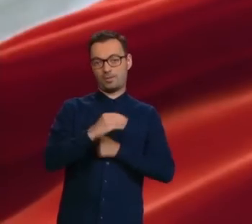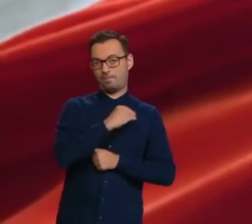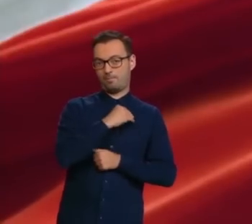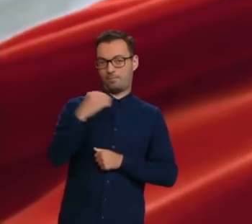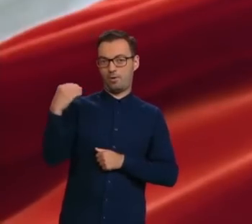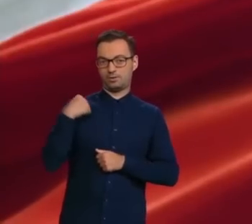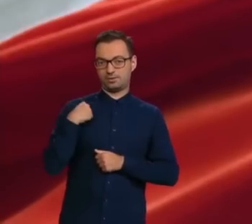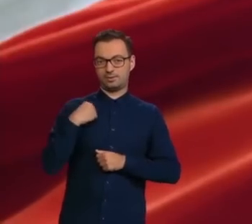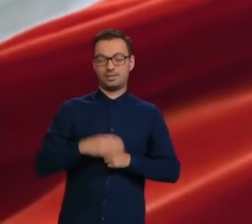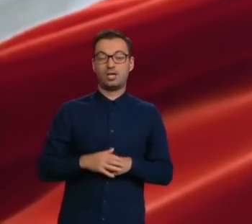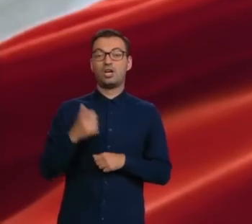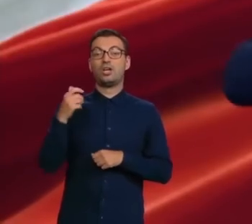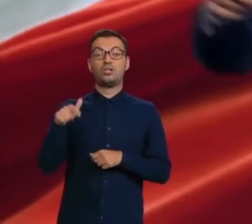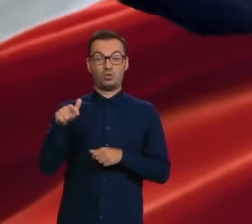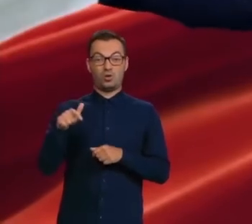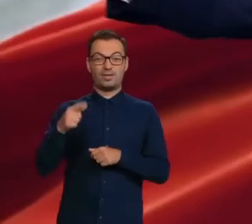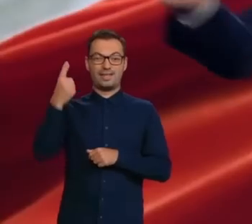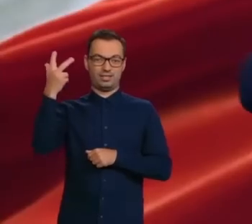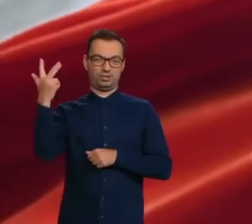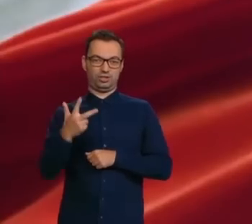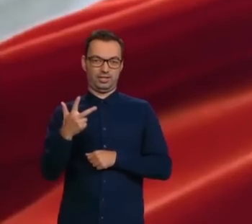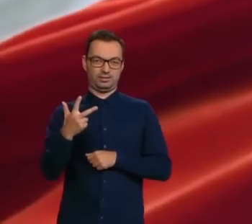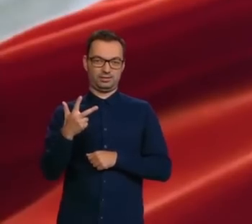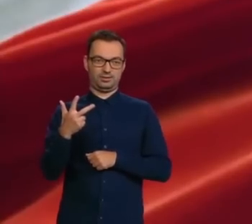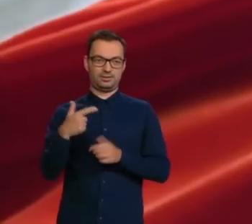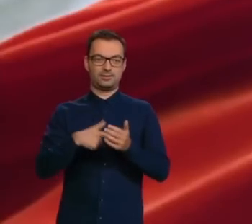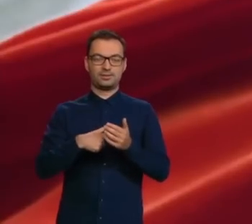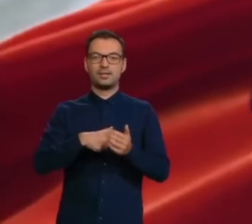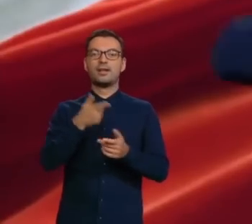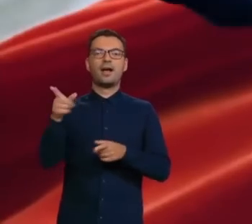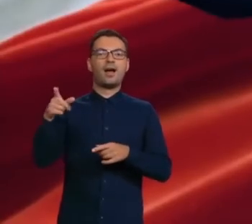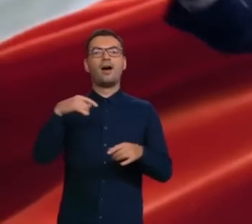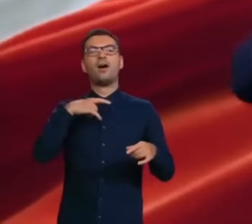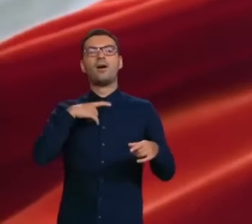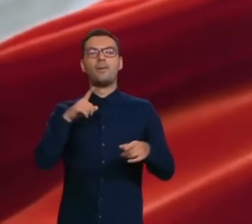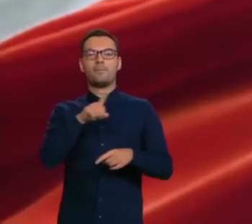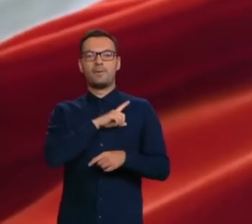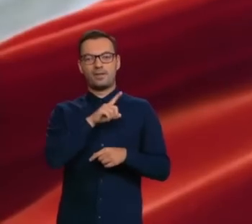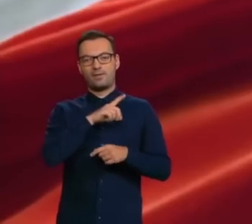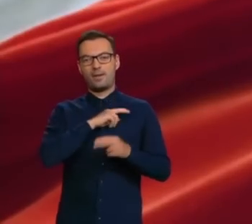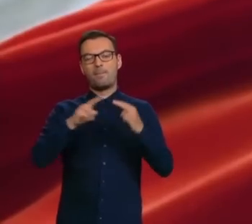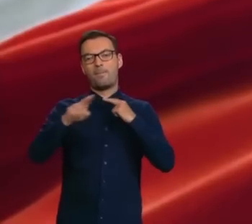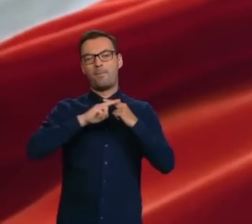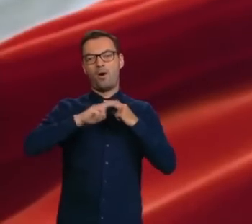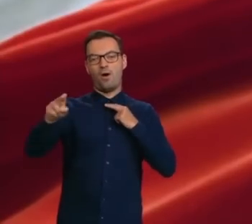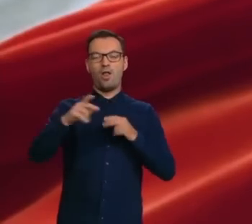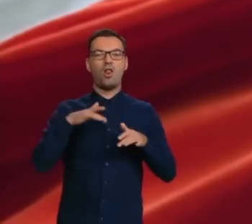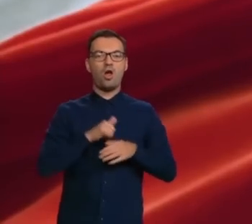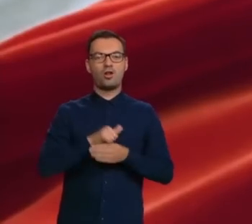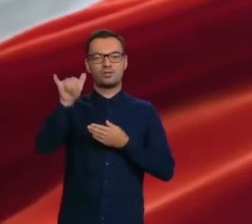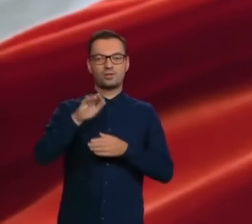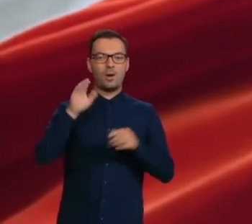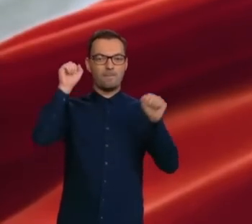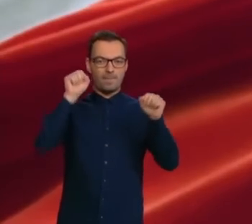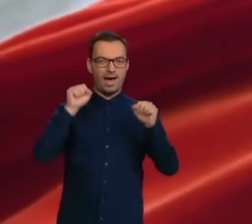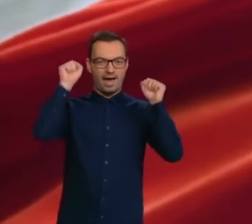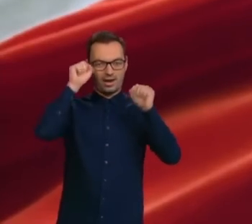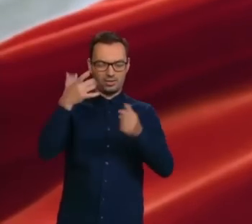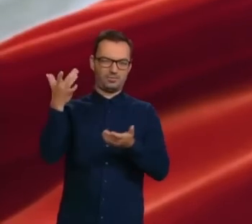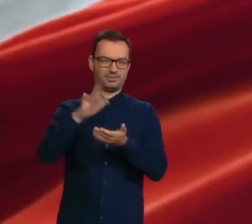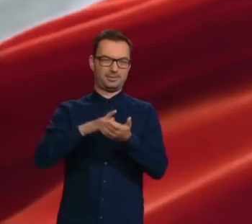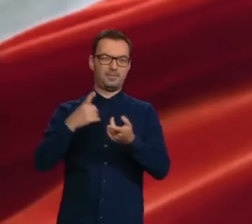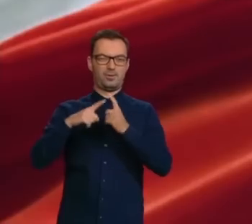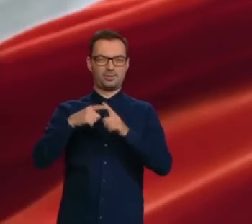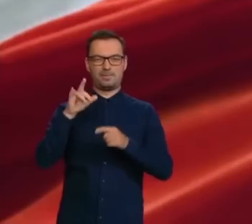tego, co dziej rząd wydaje za pilnowanie co przez tłuste pisowskie koty łąki pod lotnisko w Baranowie. I druga rzecz,